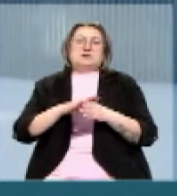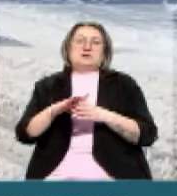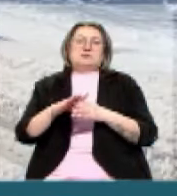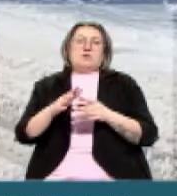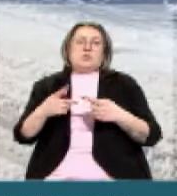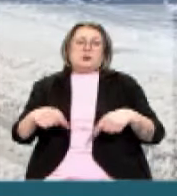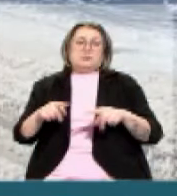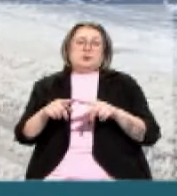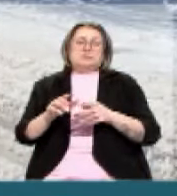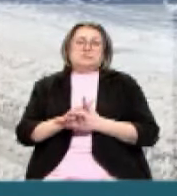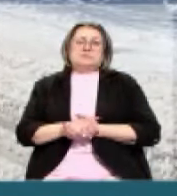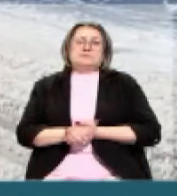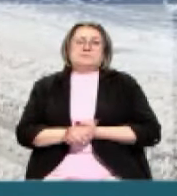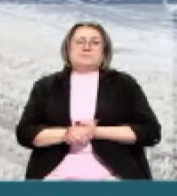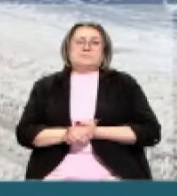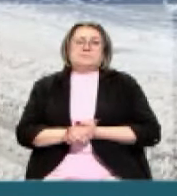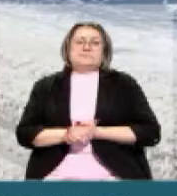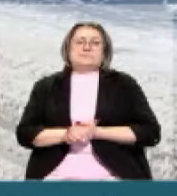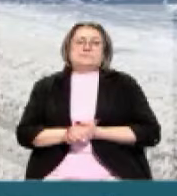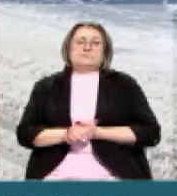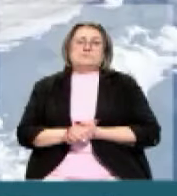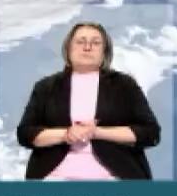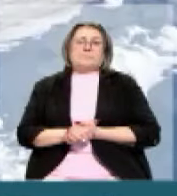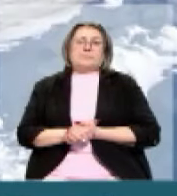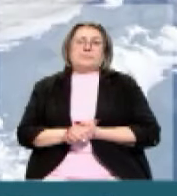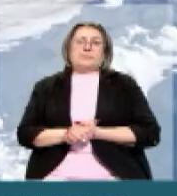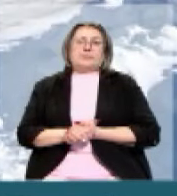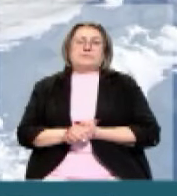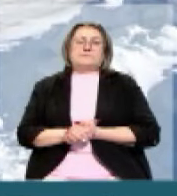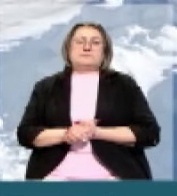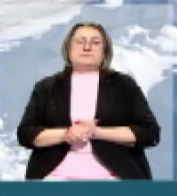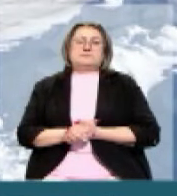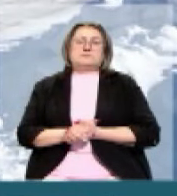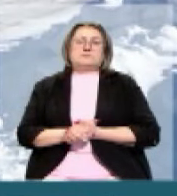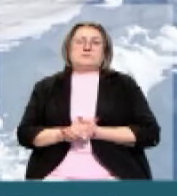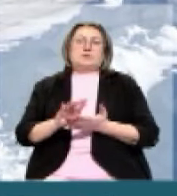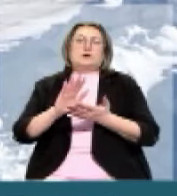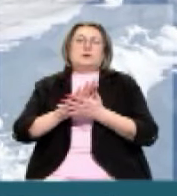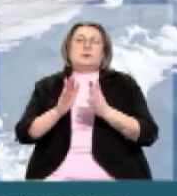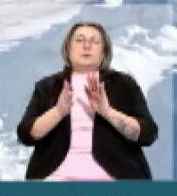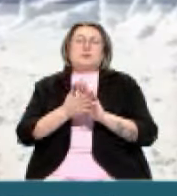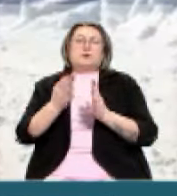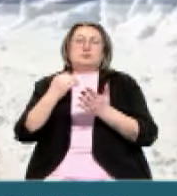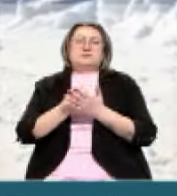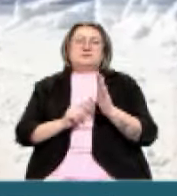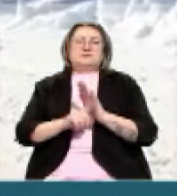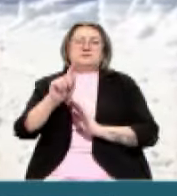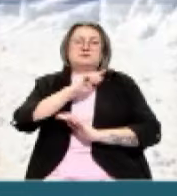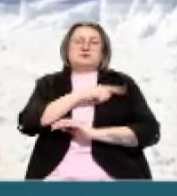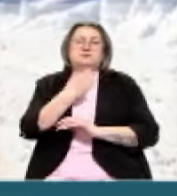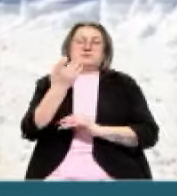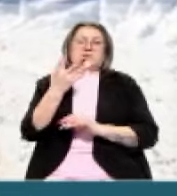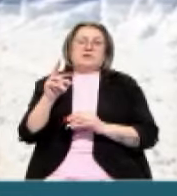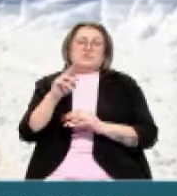және облыс орталықтары моно мен шағын қалалары бар, немесе функционалдық қалалық аудандардың құрамына кіретін 30